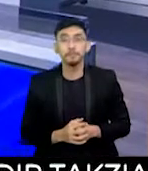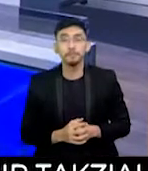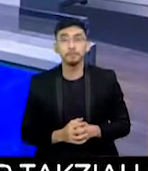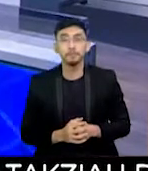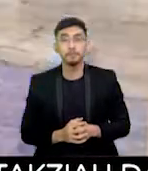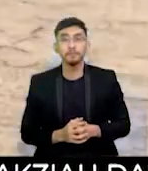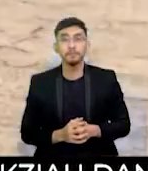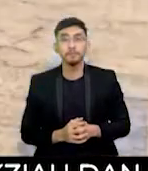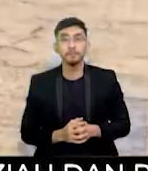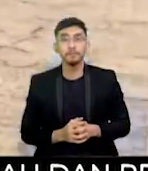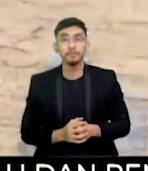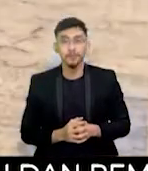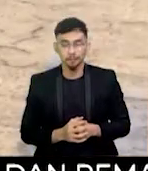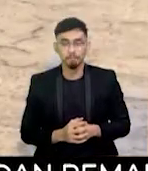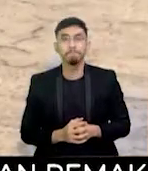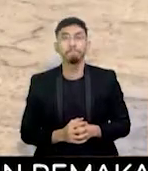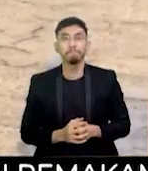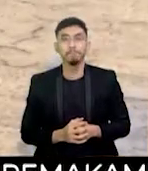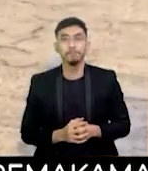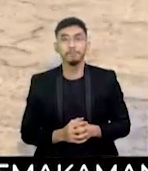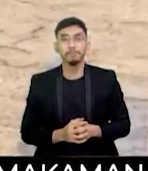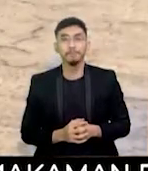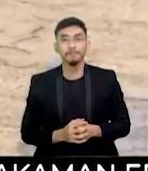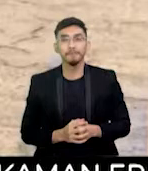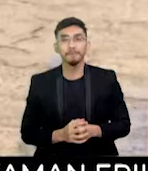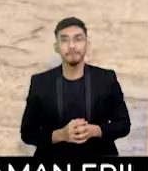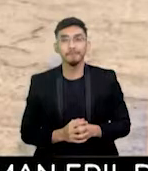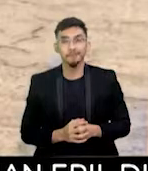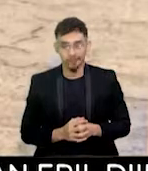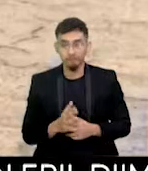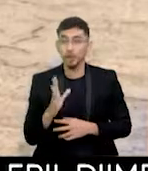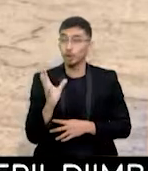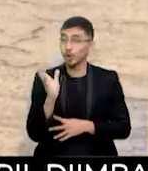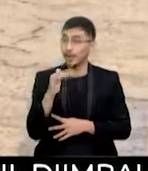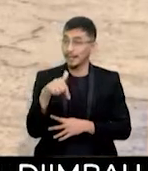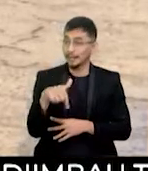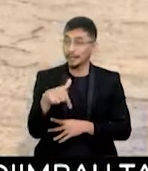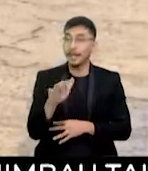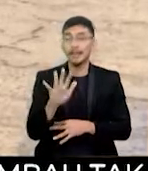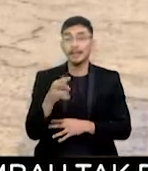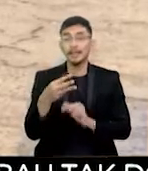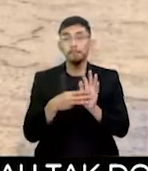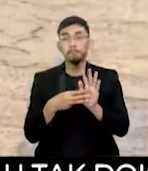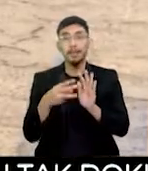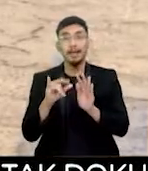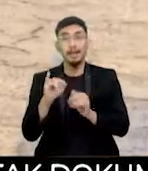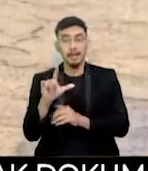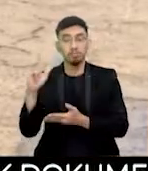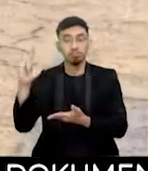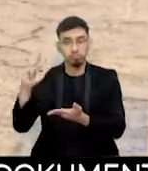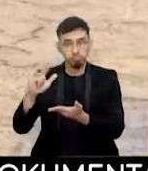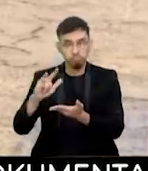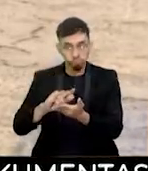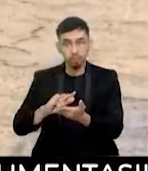Baik, selamat siang Nawayogi dan juga pemirsa. Rencananya pada sore hari ini jenazah Emeril Khan Mumtaz atau Eril ini akan tiba di Bandara